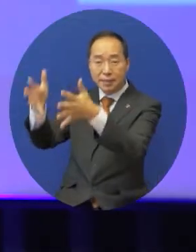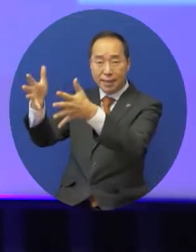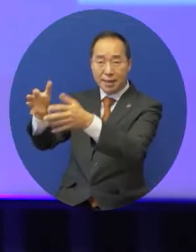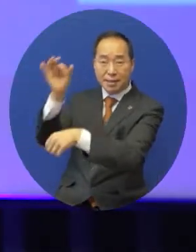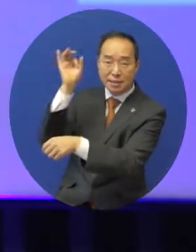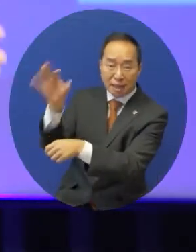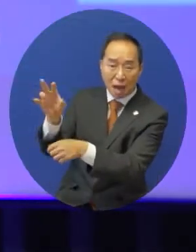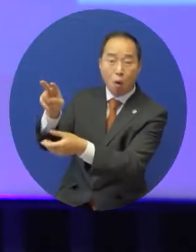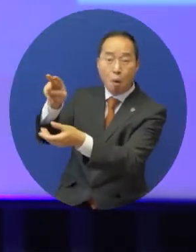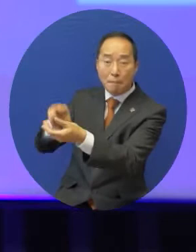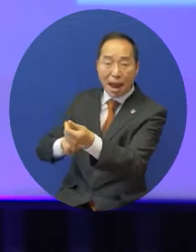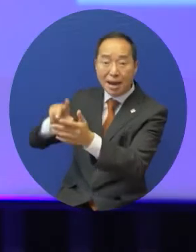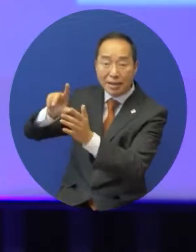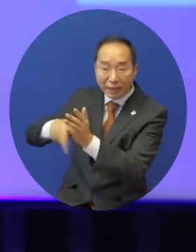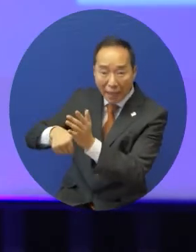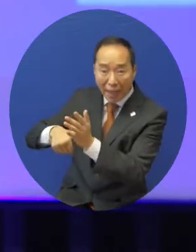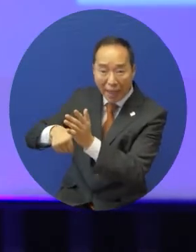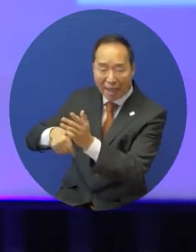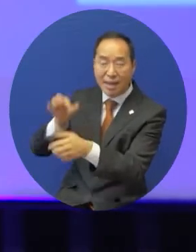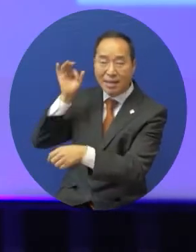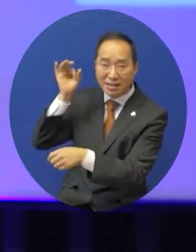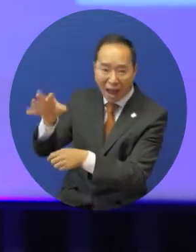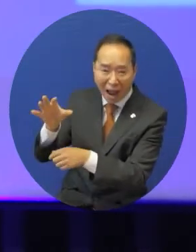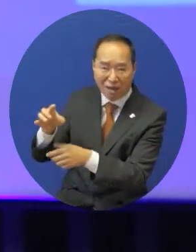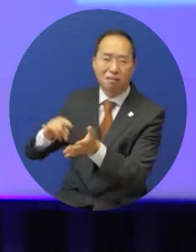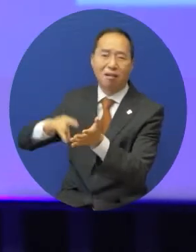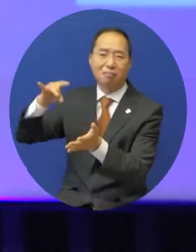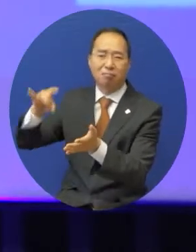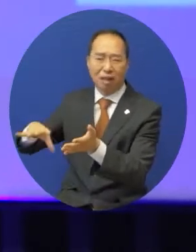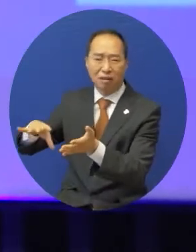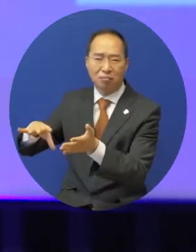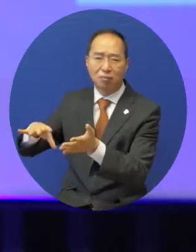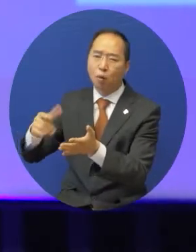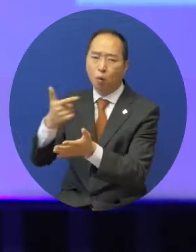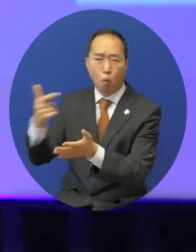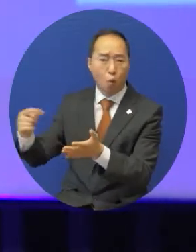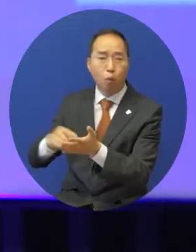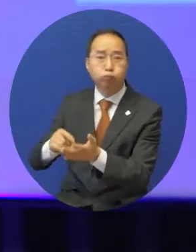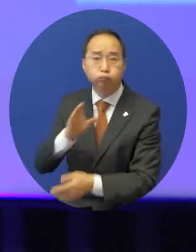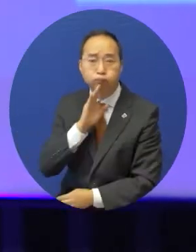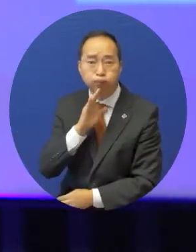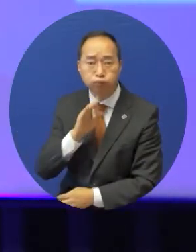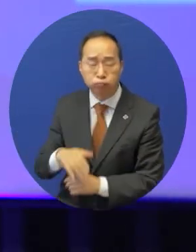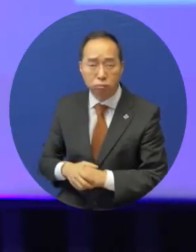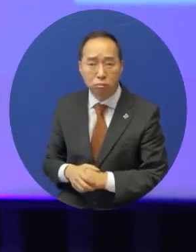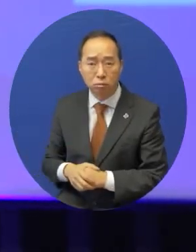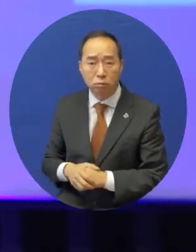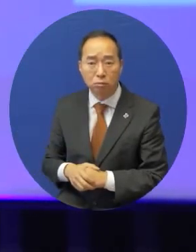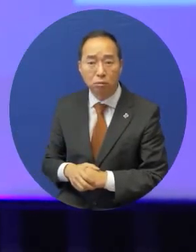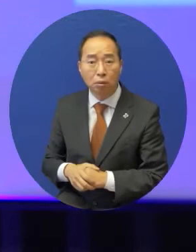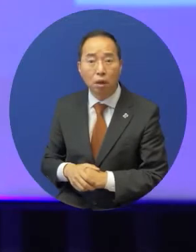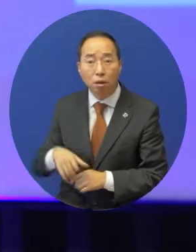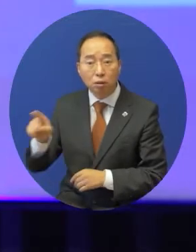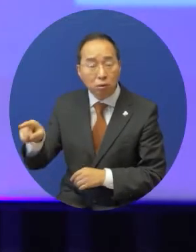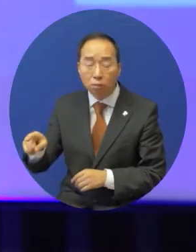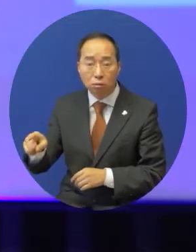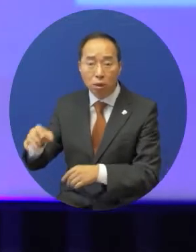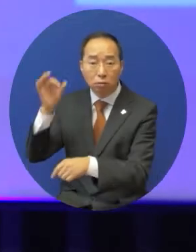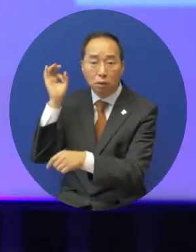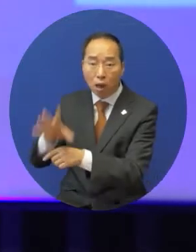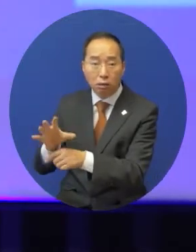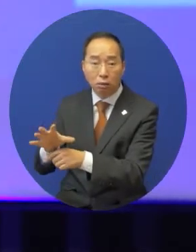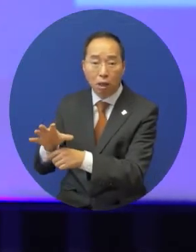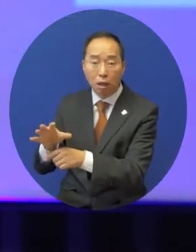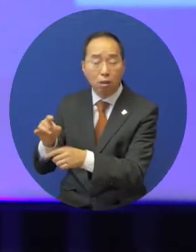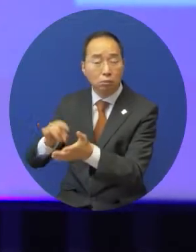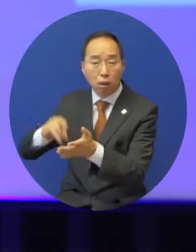우리가 빌딩을 사고 팔 때는 어때요? 들어가는 취득세 엄청 많죠. 그죠? 그런 것들이 다